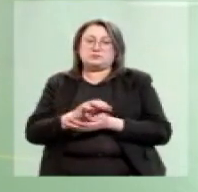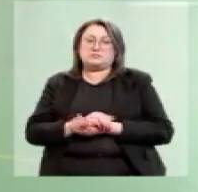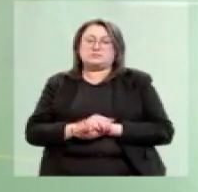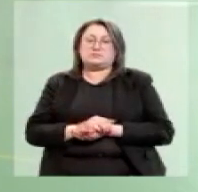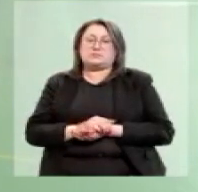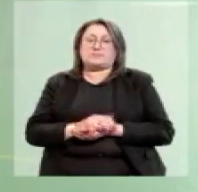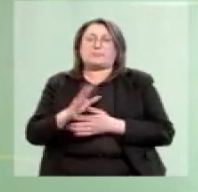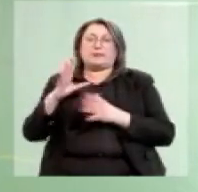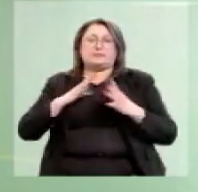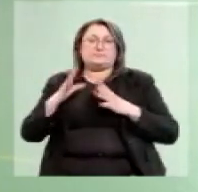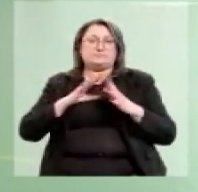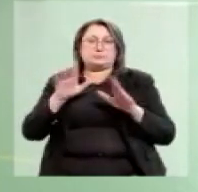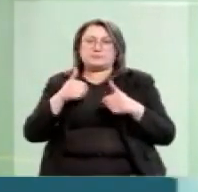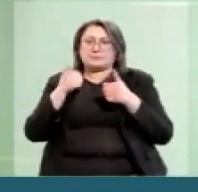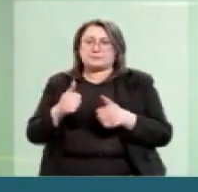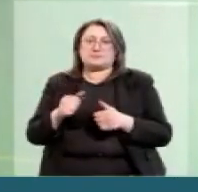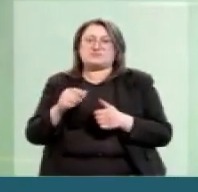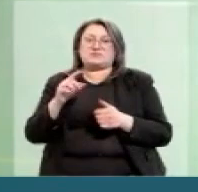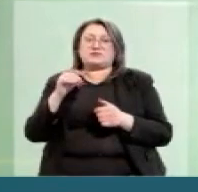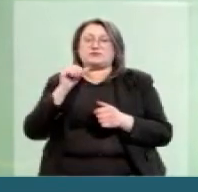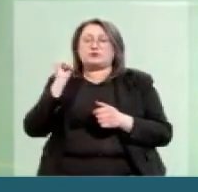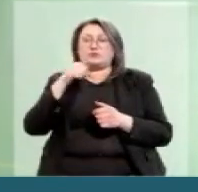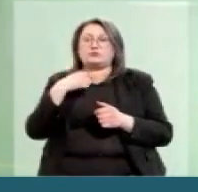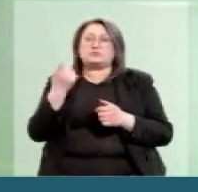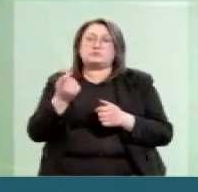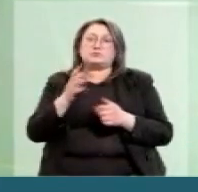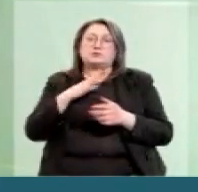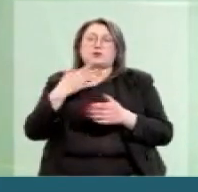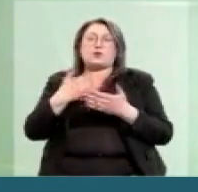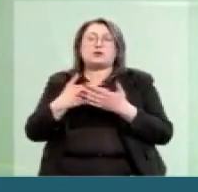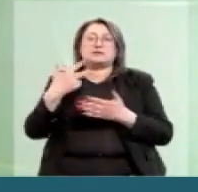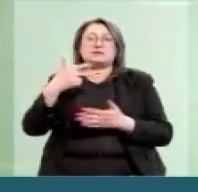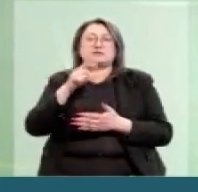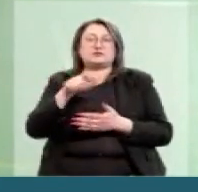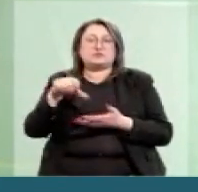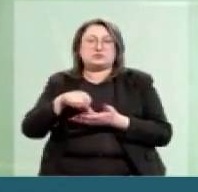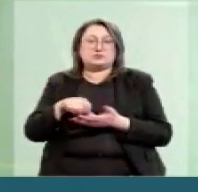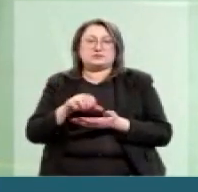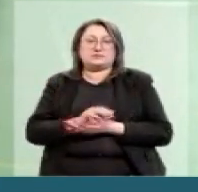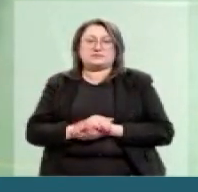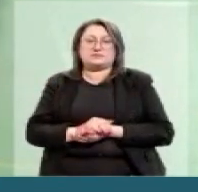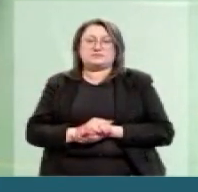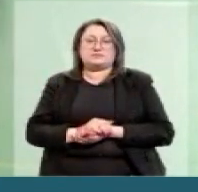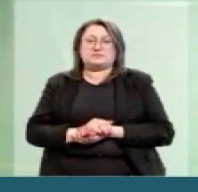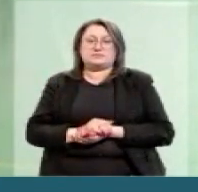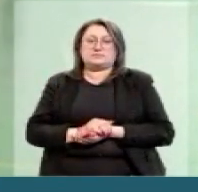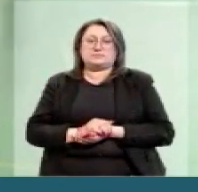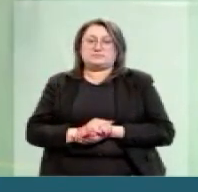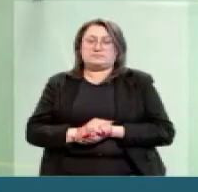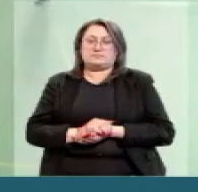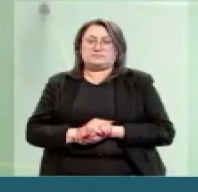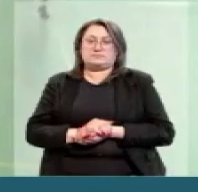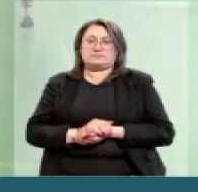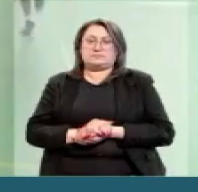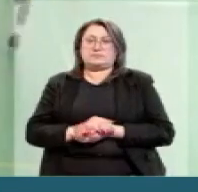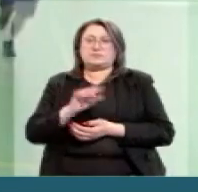біз чемпион болдық Қызбел командасы. Осы жолда сайыс жақсы өтіп жатыр. Ұйымдастырушыларға барлығына рахмет көп-көп. Жас лига жалғасын таба берсін,